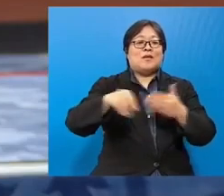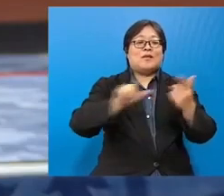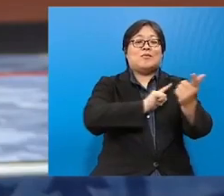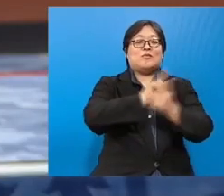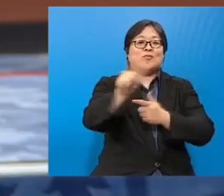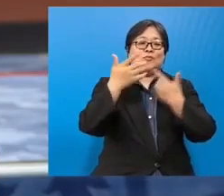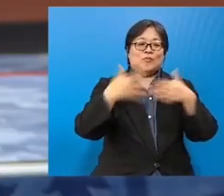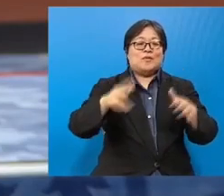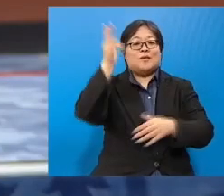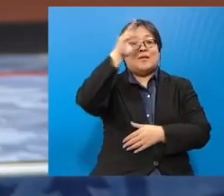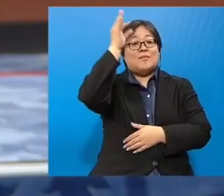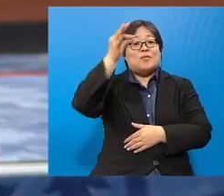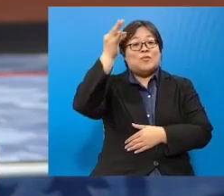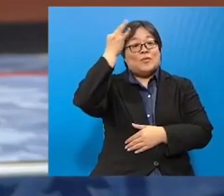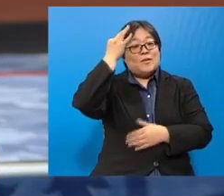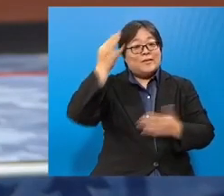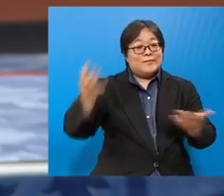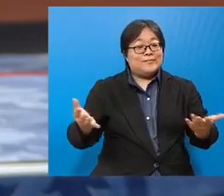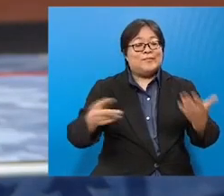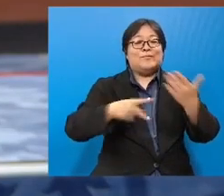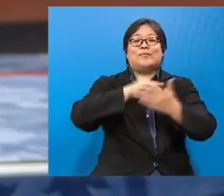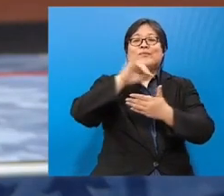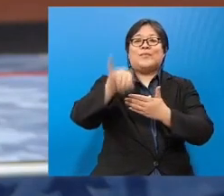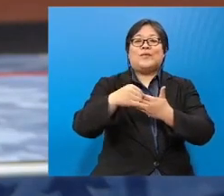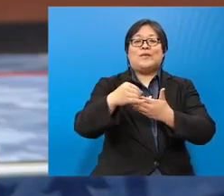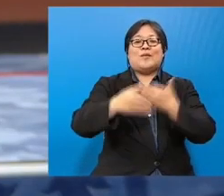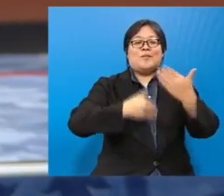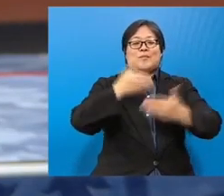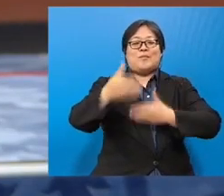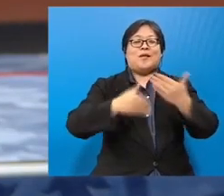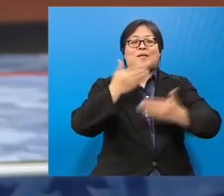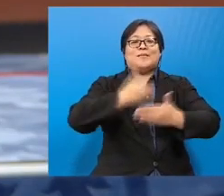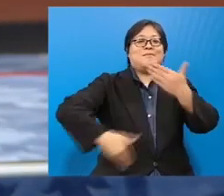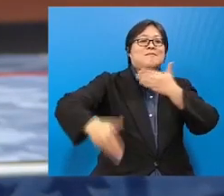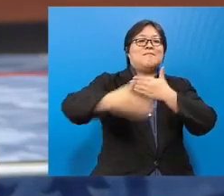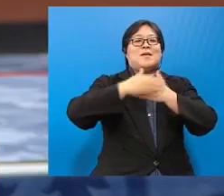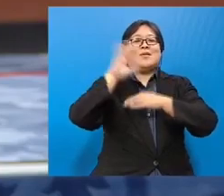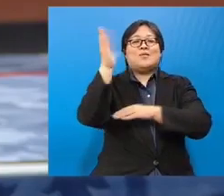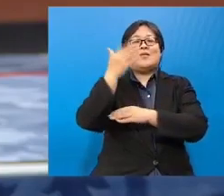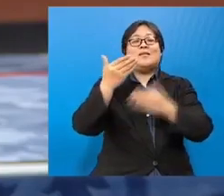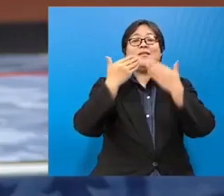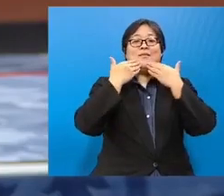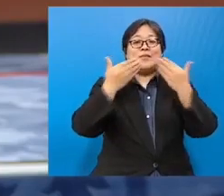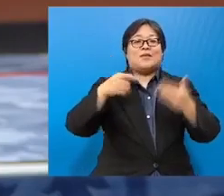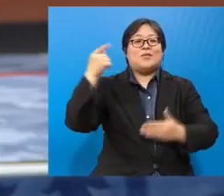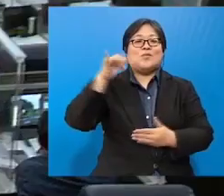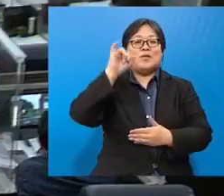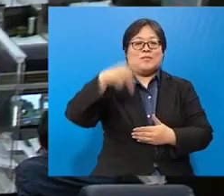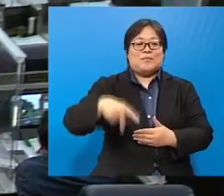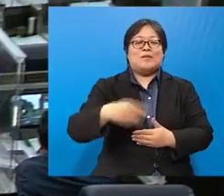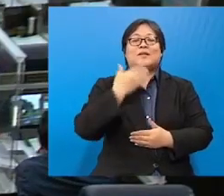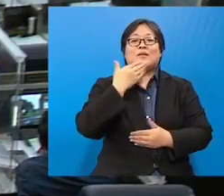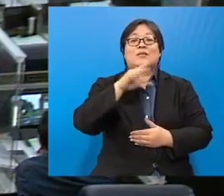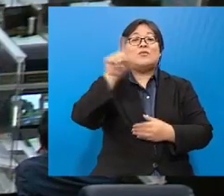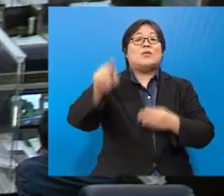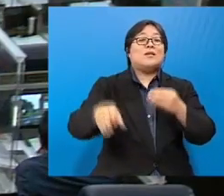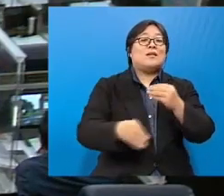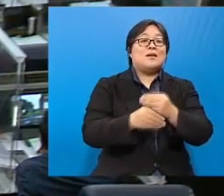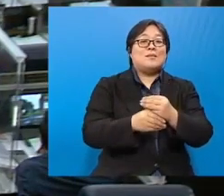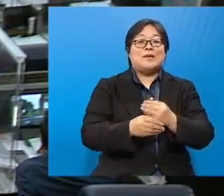kerajaan persekutuan untuk project-project dan proses restorasi ini Makasih trend itu bakalan tambahan makanan